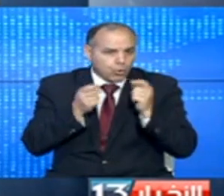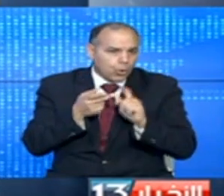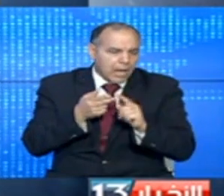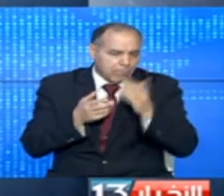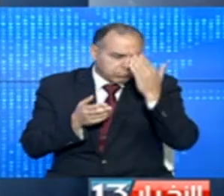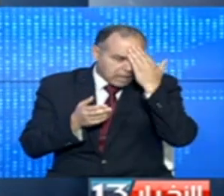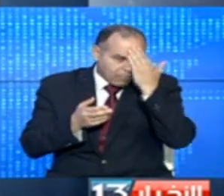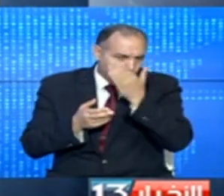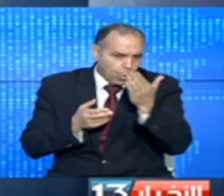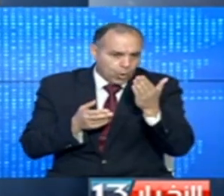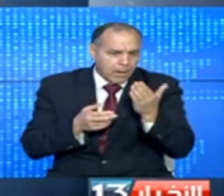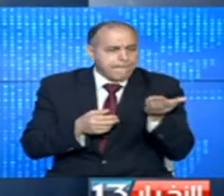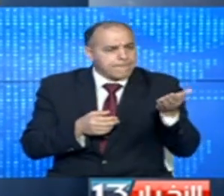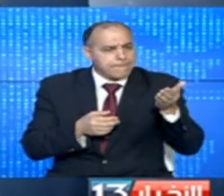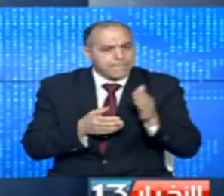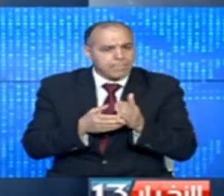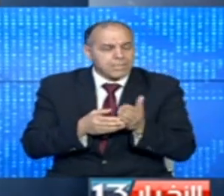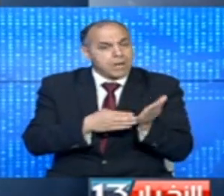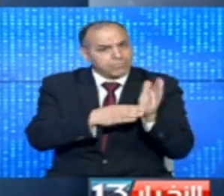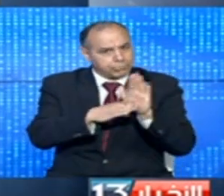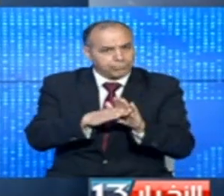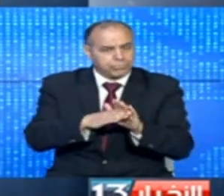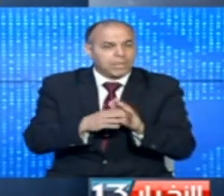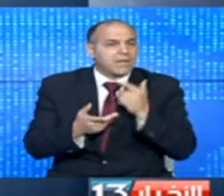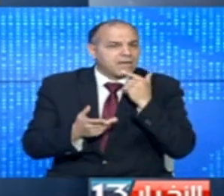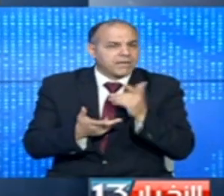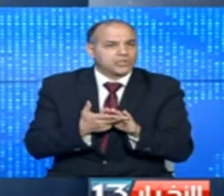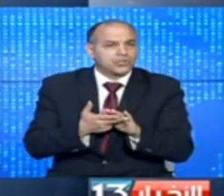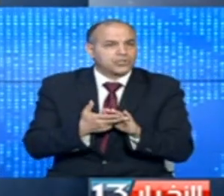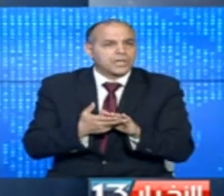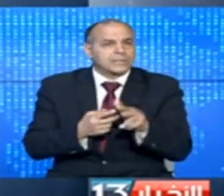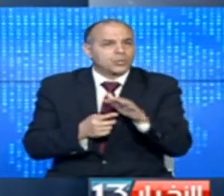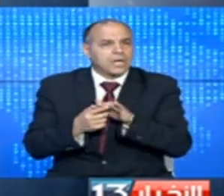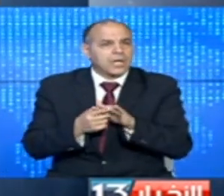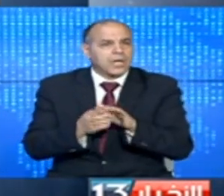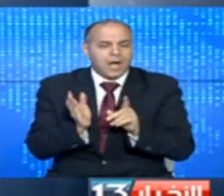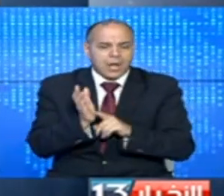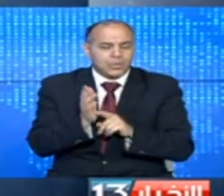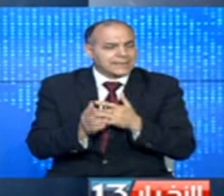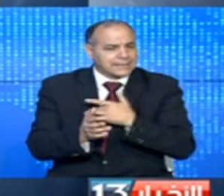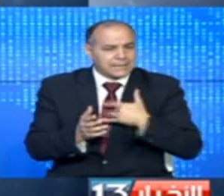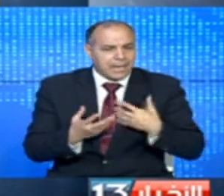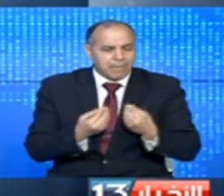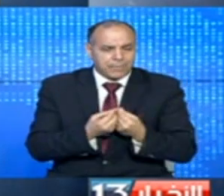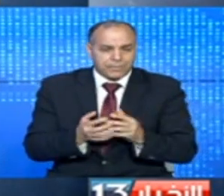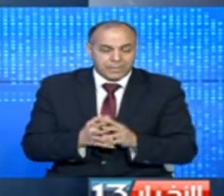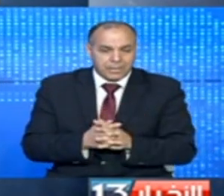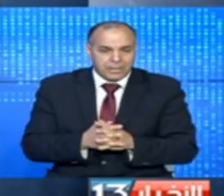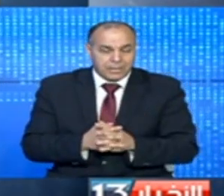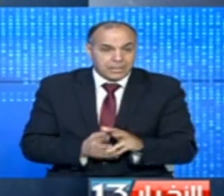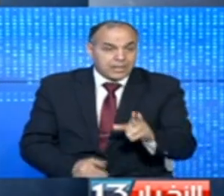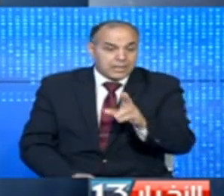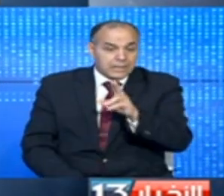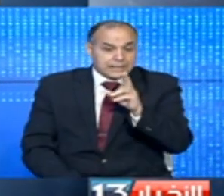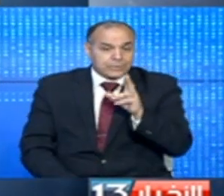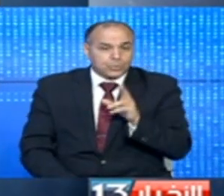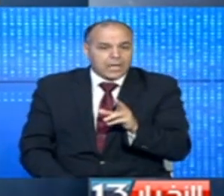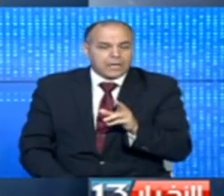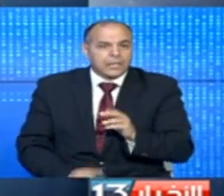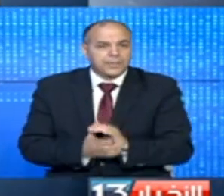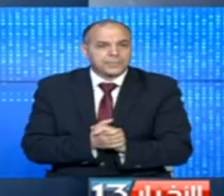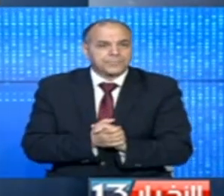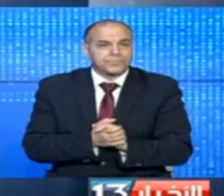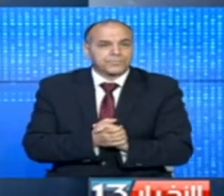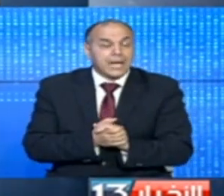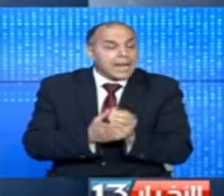تعرفوا بالوسائل الوقاية والتباعد الاجتماعي وقواعد حفظ الصحة المعهودة. نعم. سي علي، على